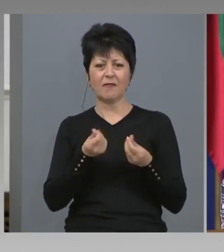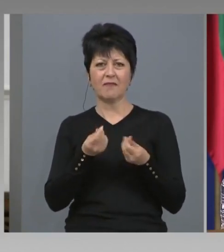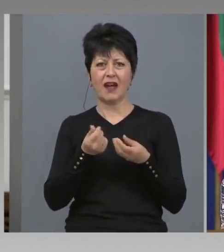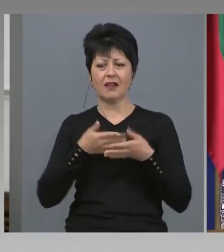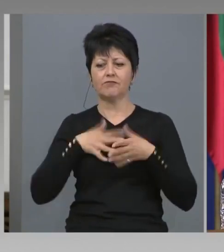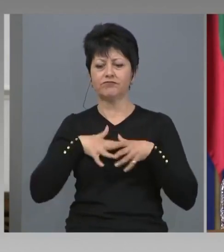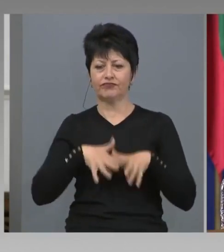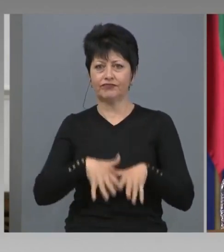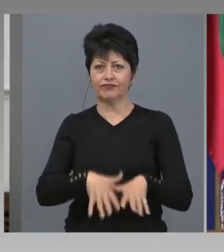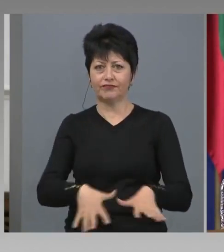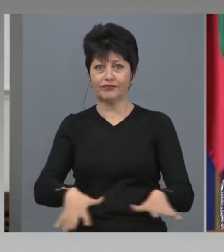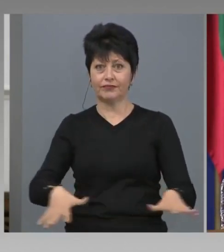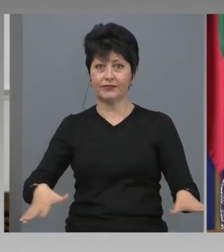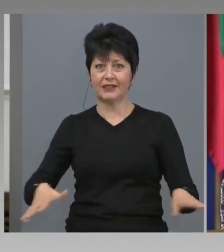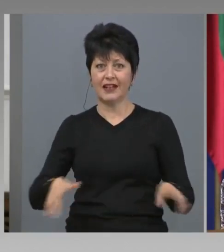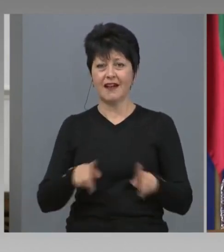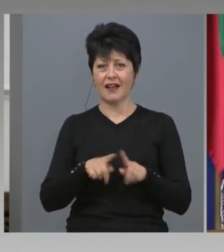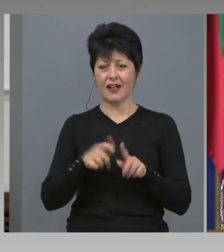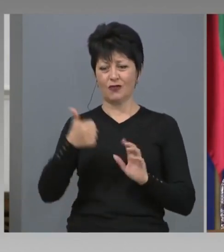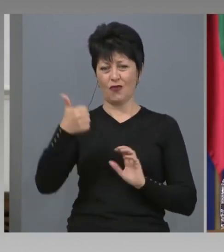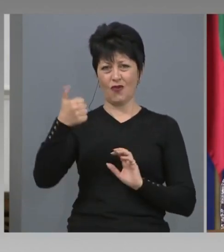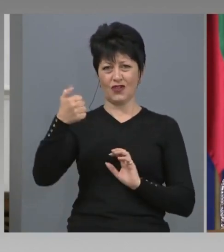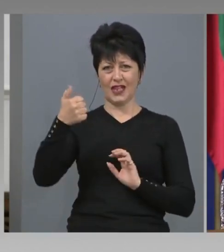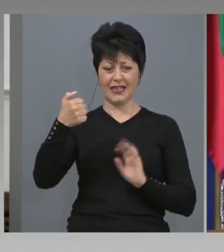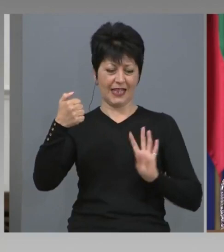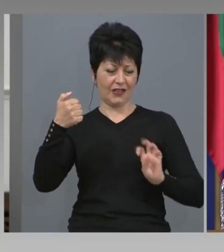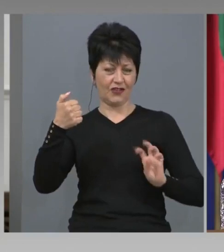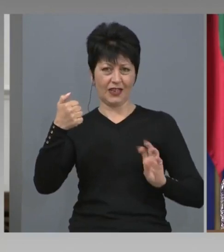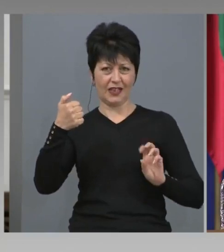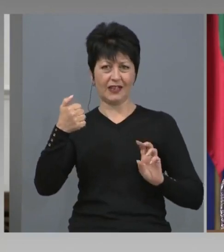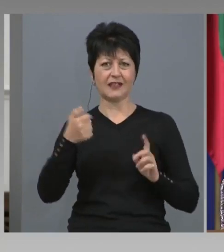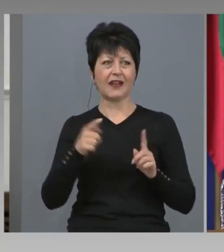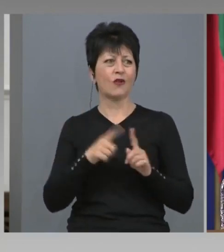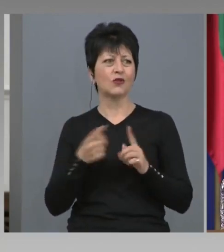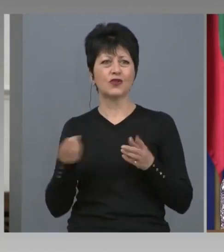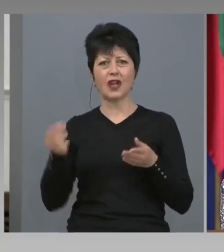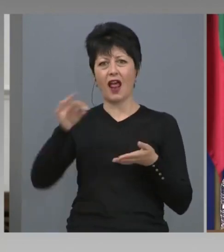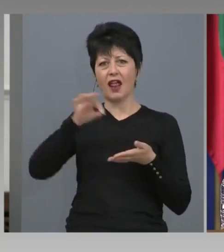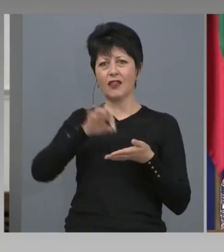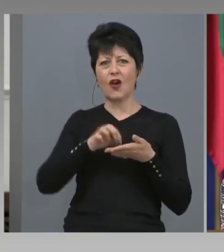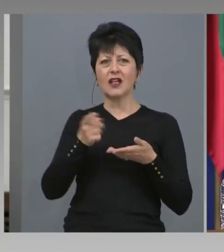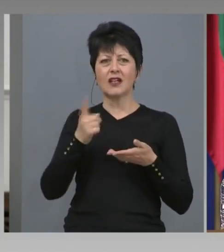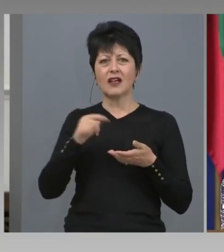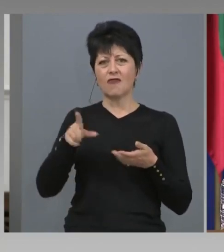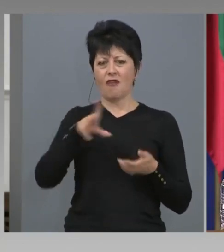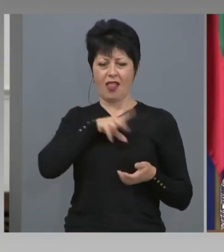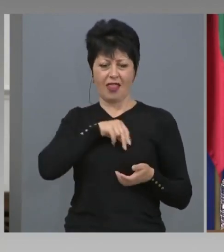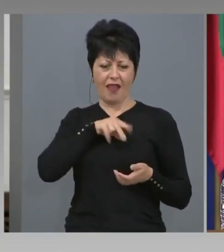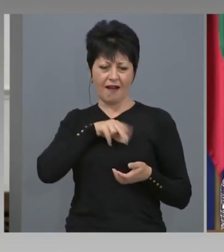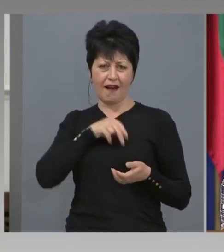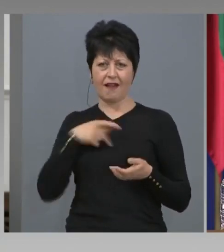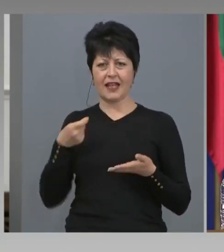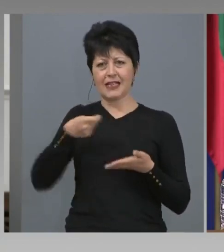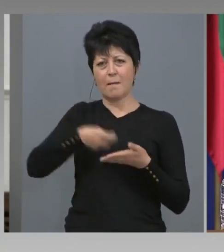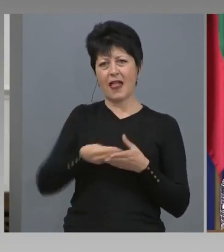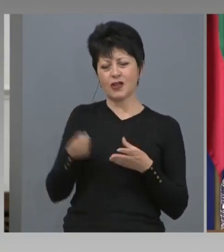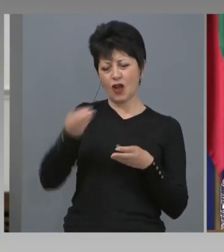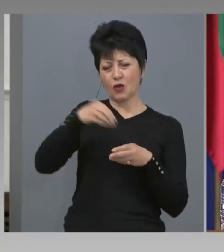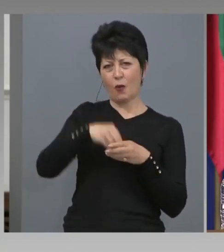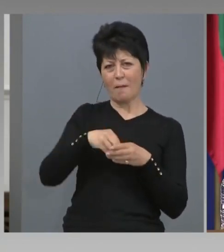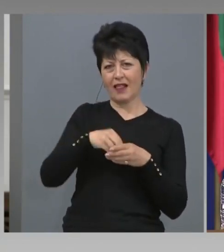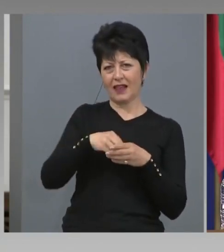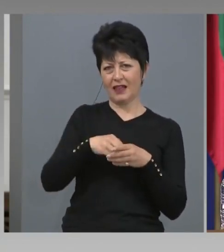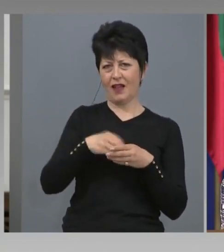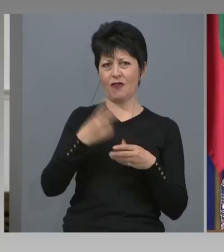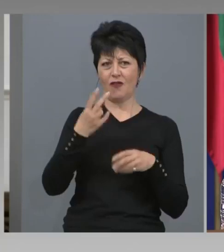всички останали бонуси, награди или увеличение на заплащането на медицински персонал, които се измерват в